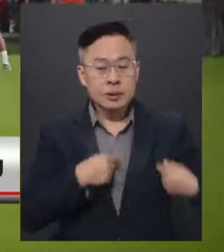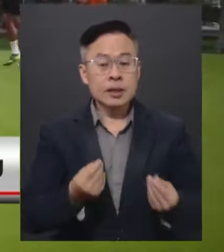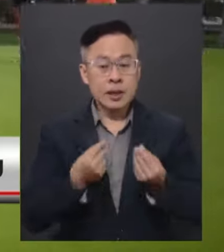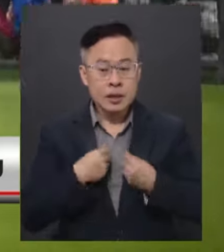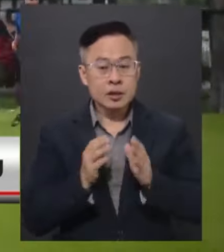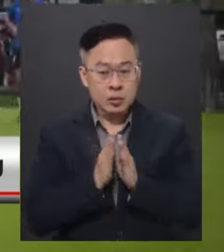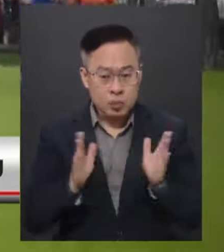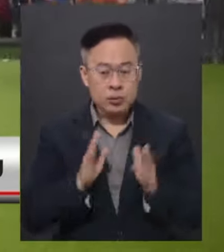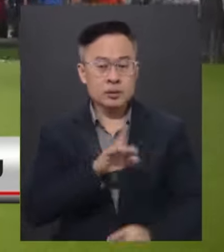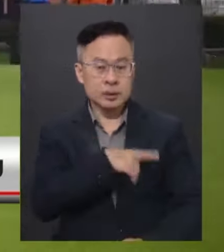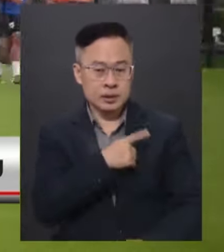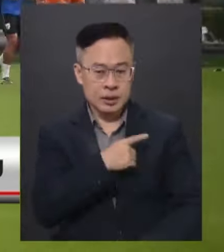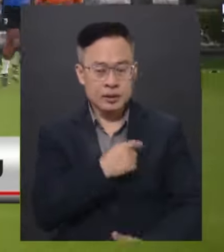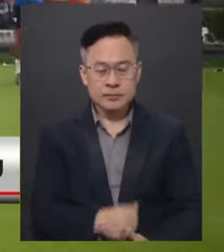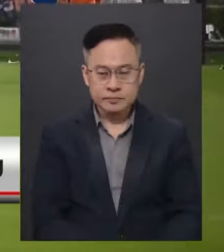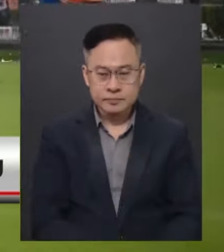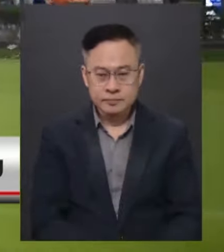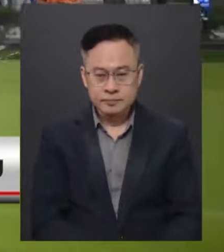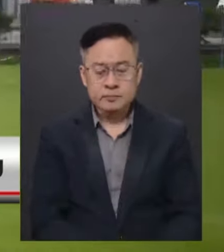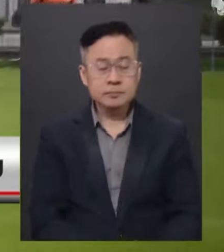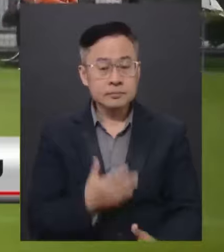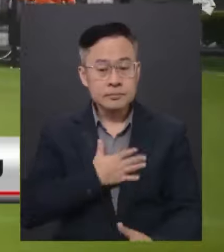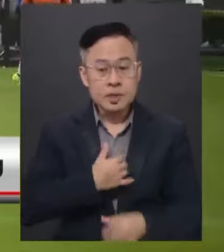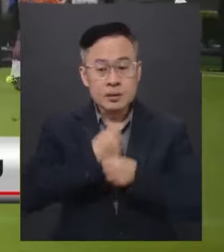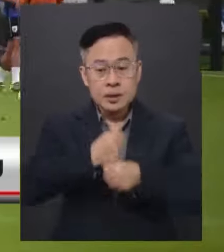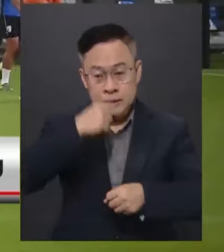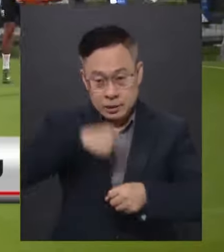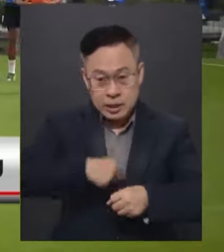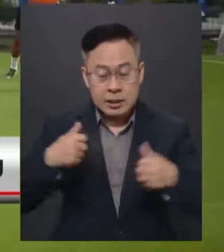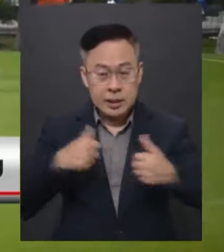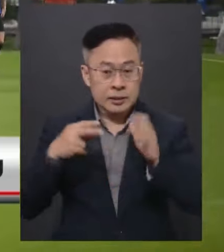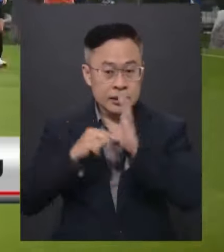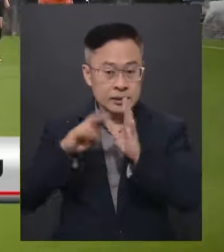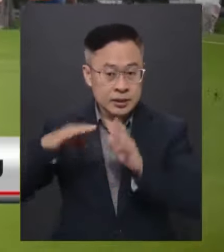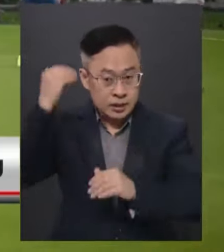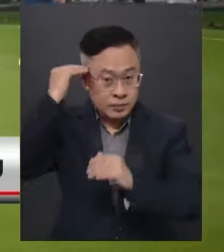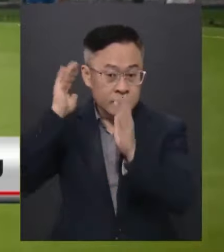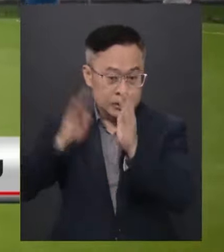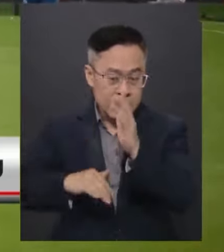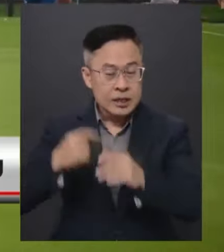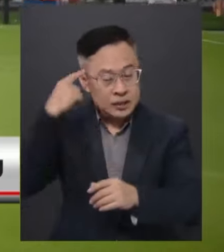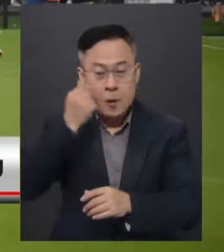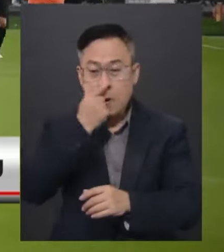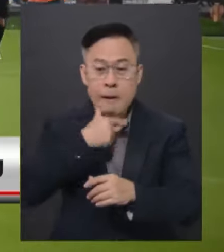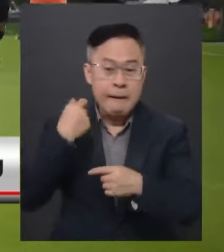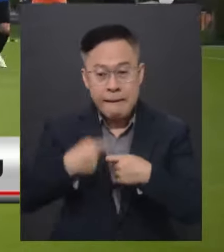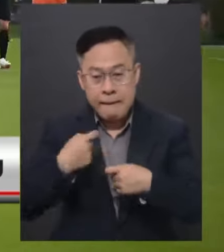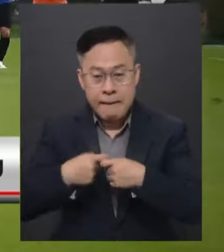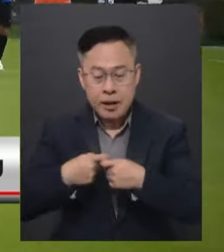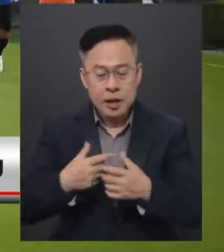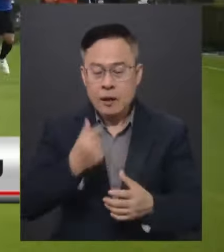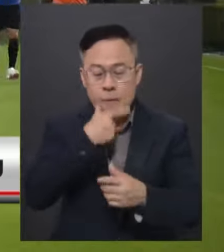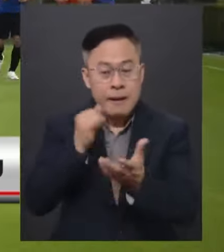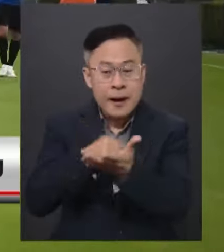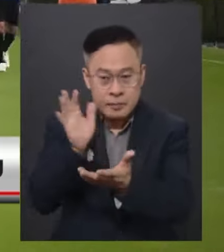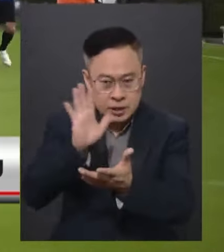ขึ้นการกลับมาเล่นในบ้านเจอเกาหลีใต้เนี่ยก็ไม่ง่ายแน่นอนเพราะว่ายังไงเกาหลีก็คือเกาหลีมีนักเตะที่มีคุณภาพมากมายดังนั้น